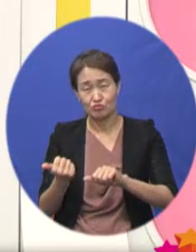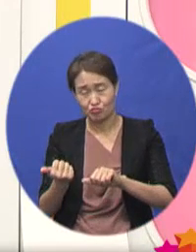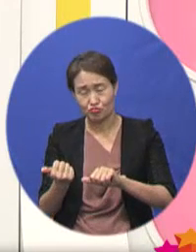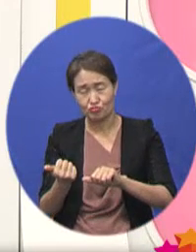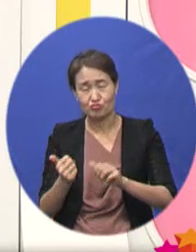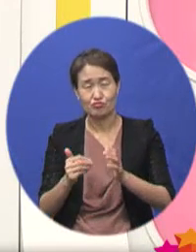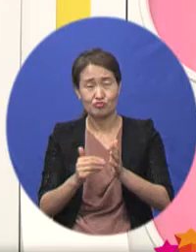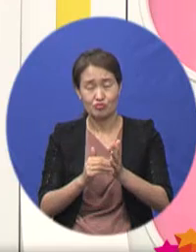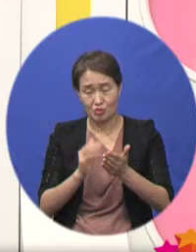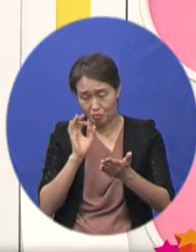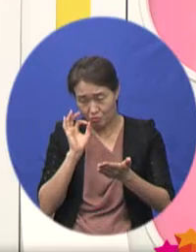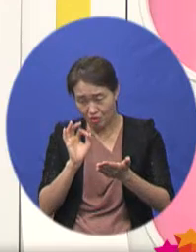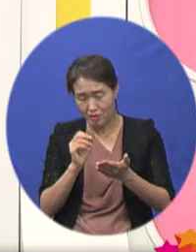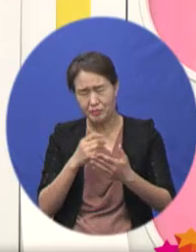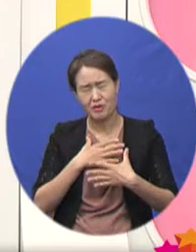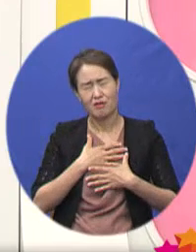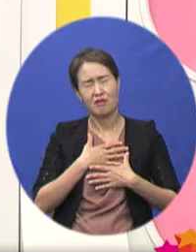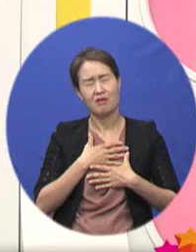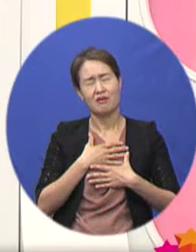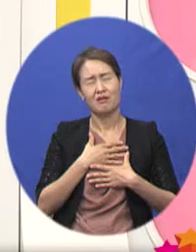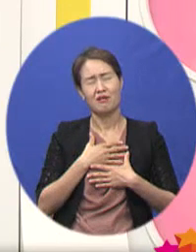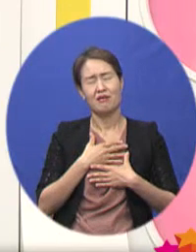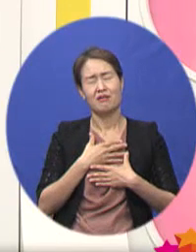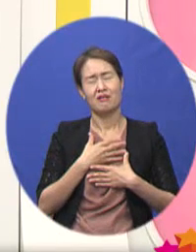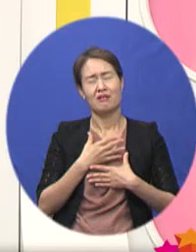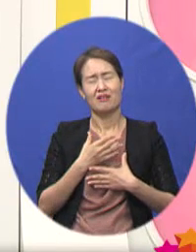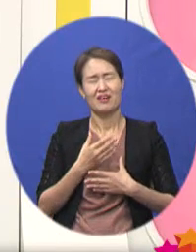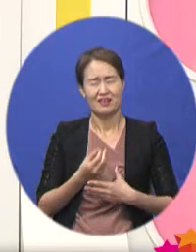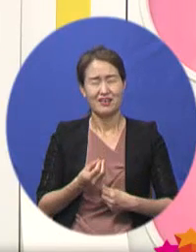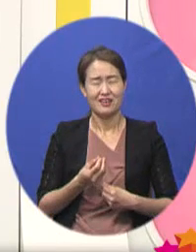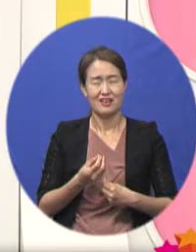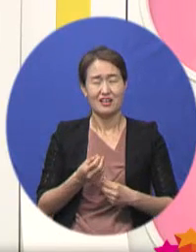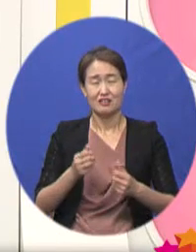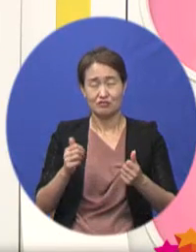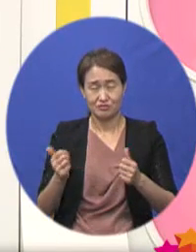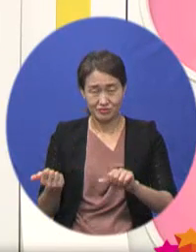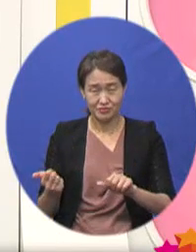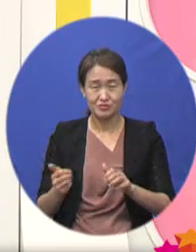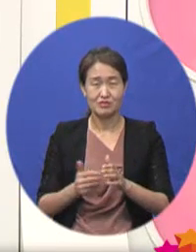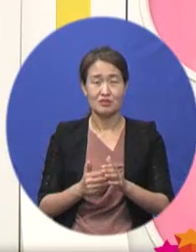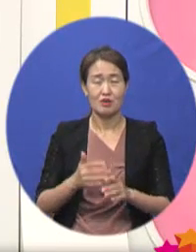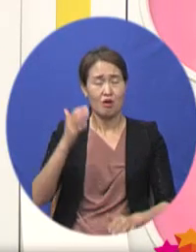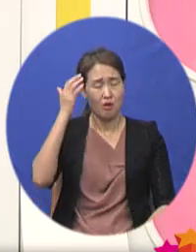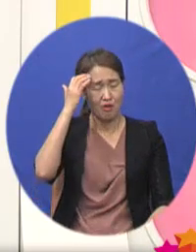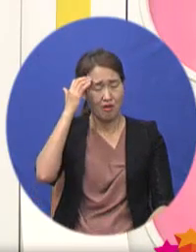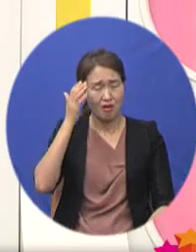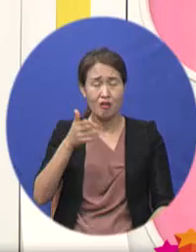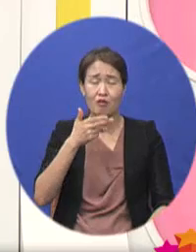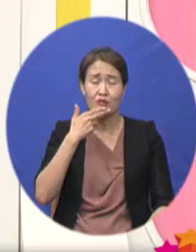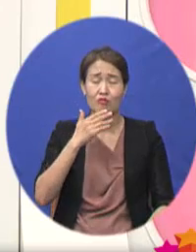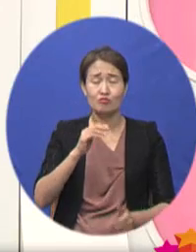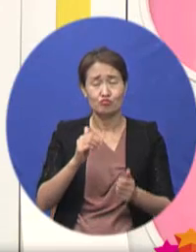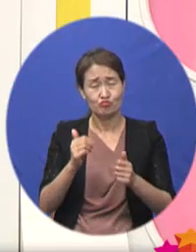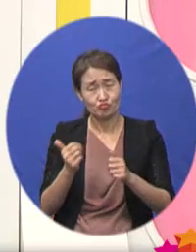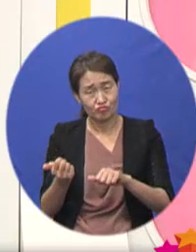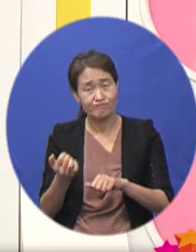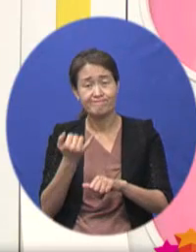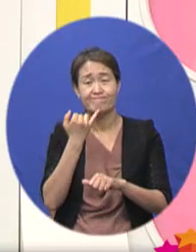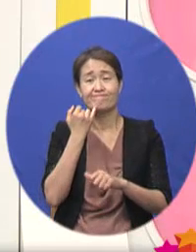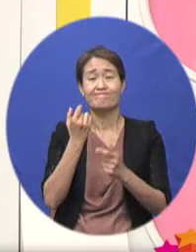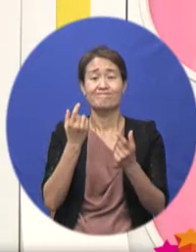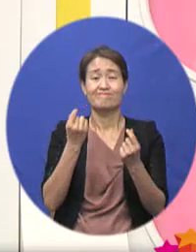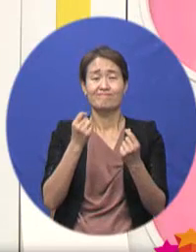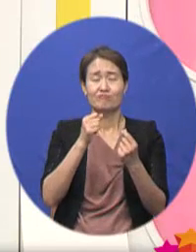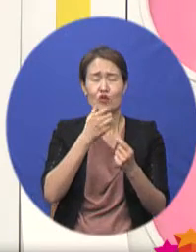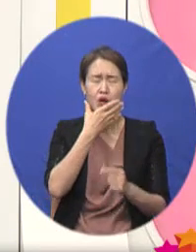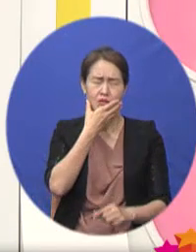같이 가시더라고요. 아 편안하게요. 예. 예. 부대끼도 네. 않고. 그 고생 안 하시고 이렇게 편안하게 가셨어요. 예예예. 예,